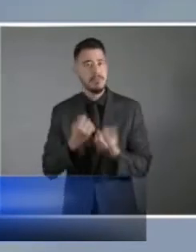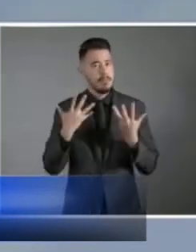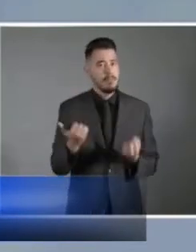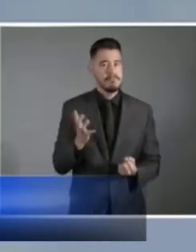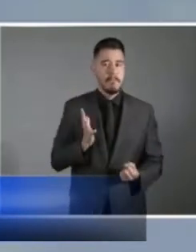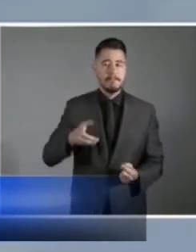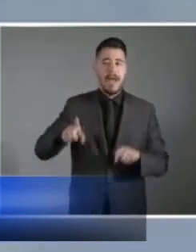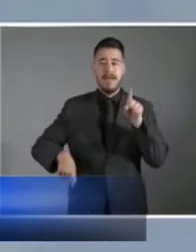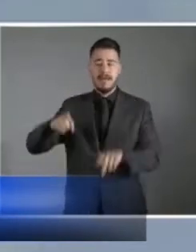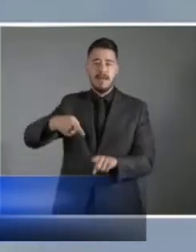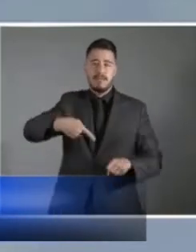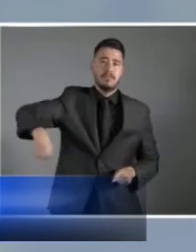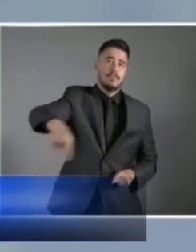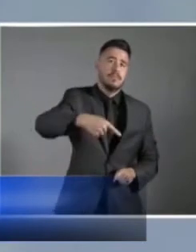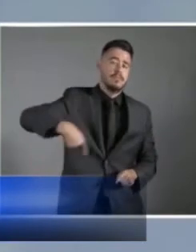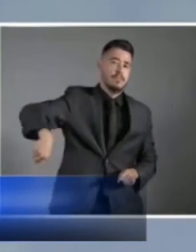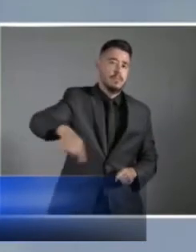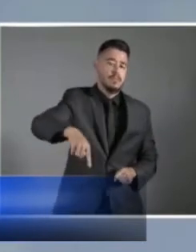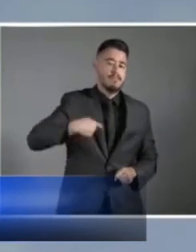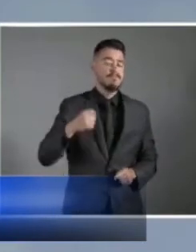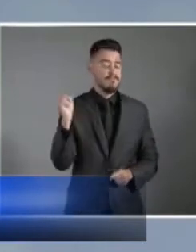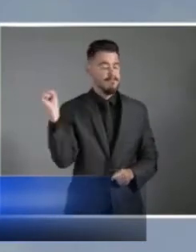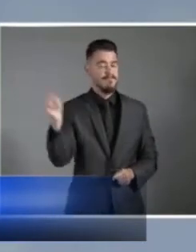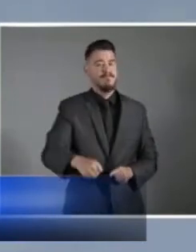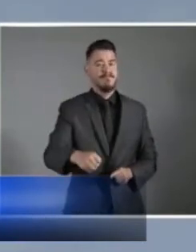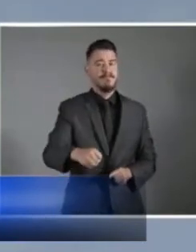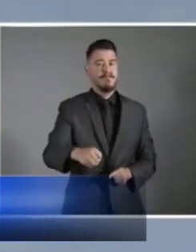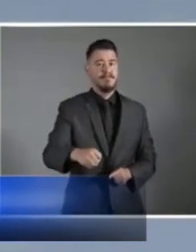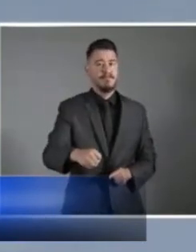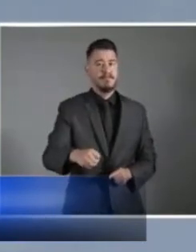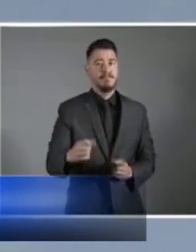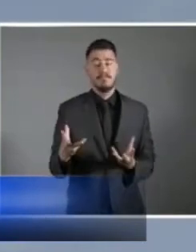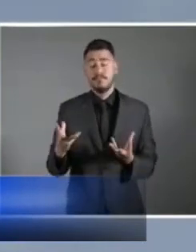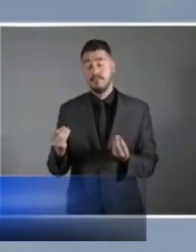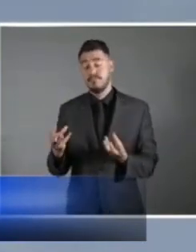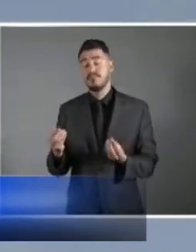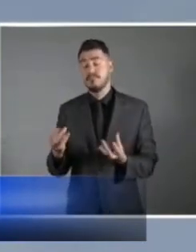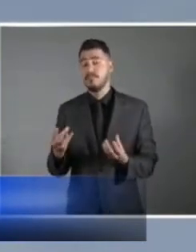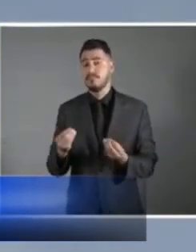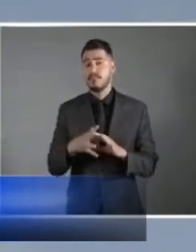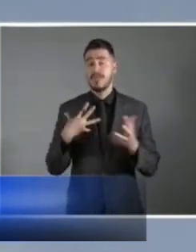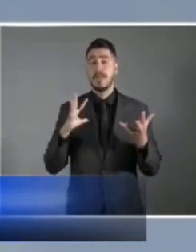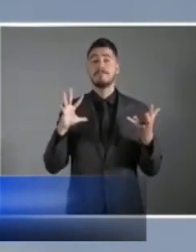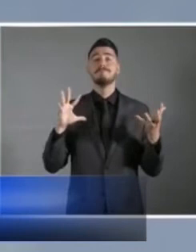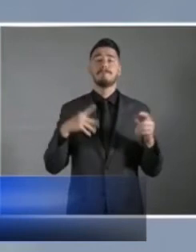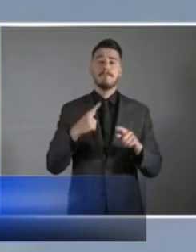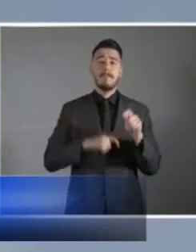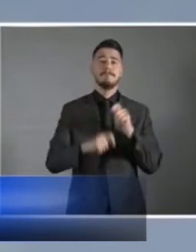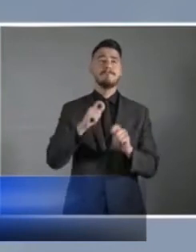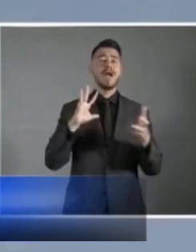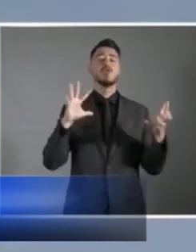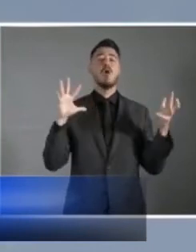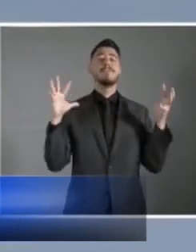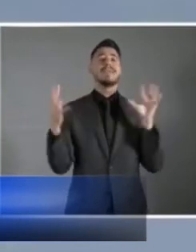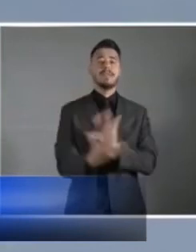Ναι, μας ενοχλούν πολλές από τις επιπτώσεις της παγκοσμιοποίησης, αλλά μας